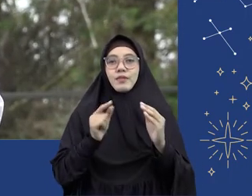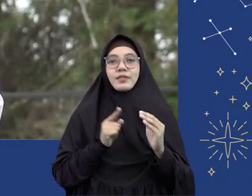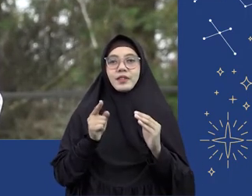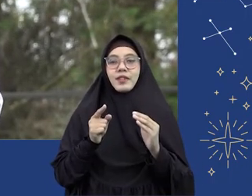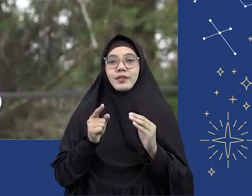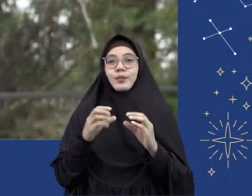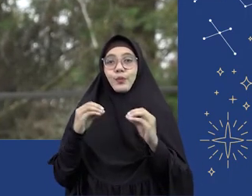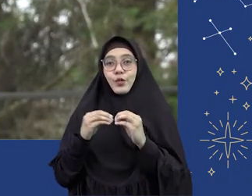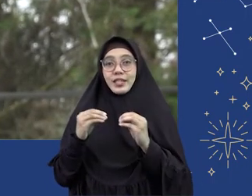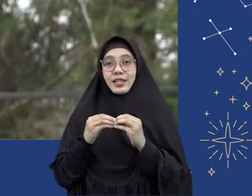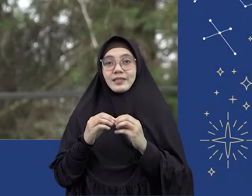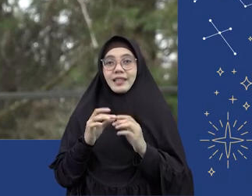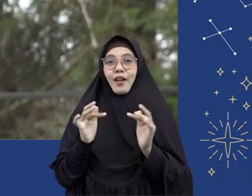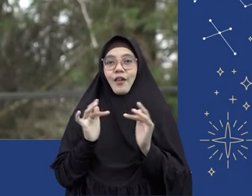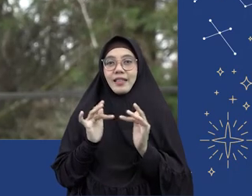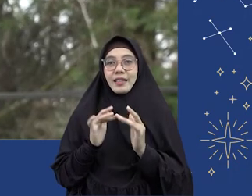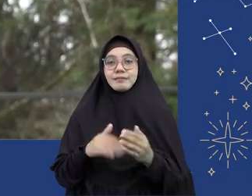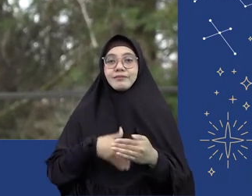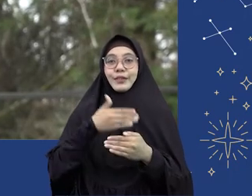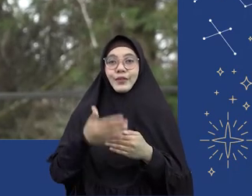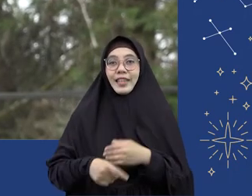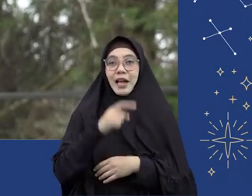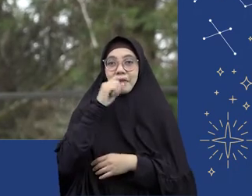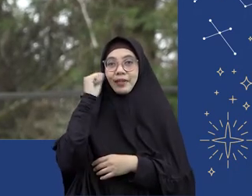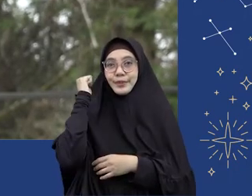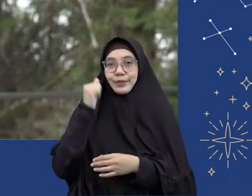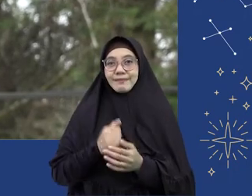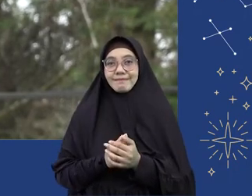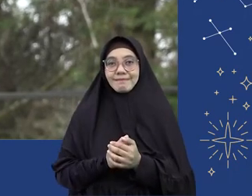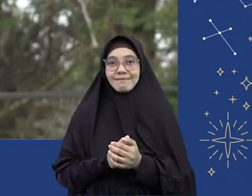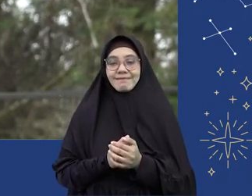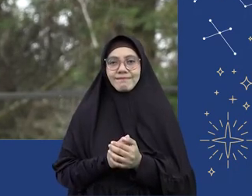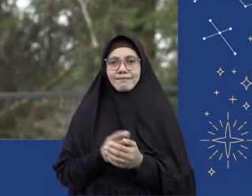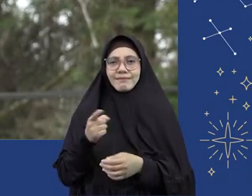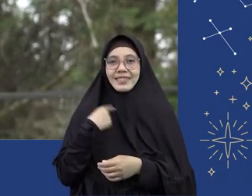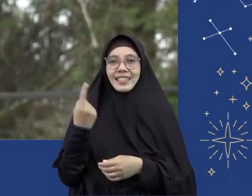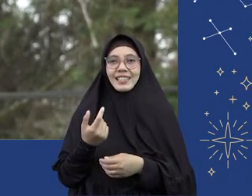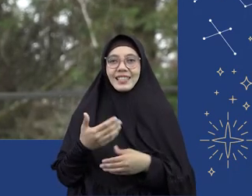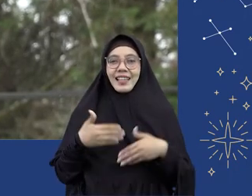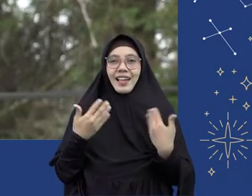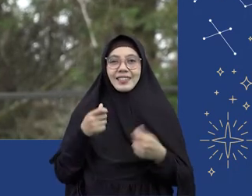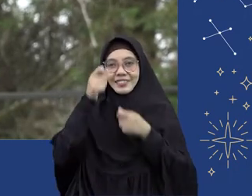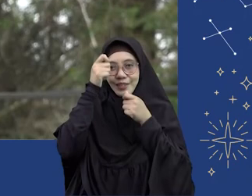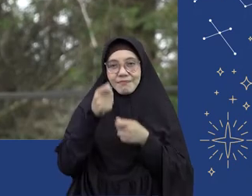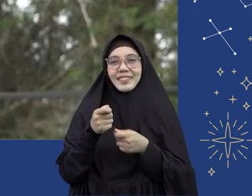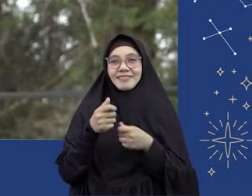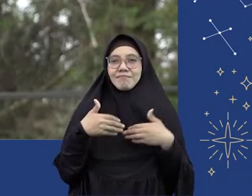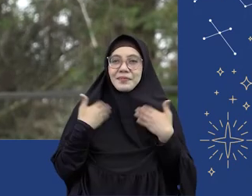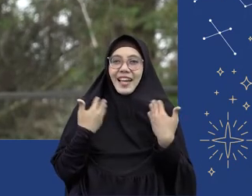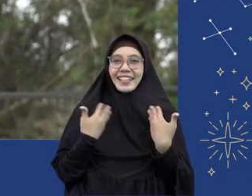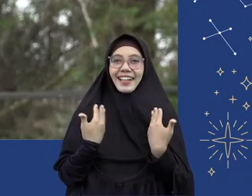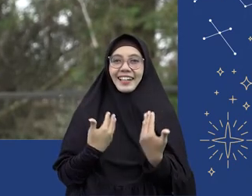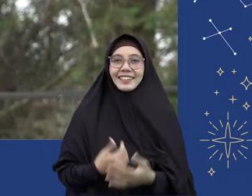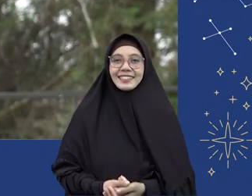maupun luring berikutnya Bapak Ibu sekalian kita sangat terhormat berbahagia